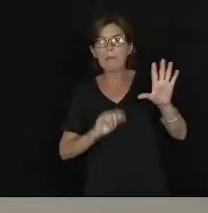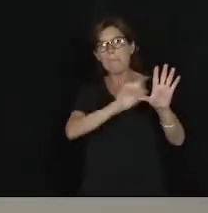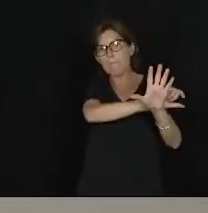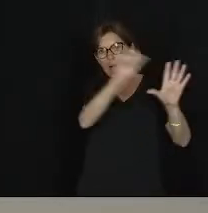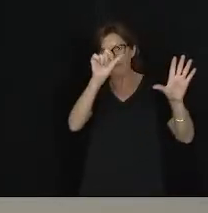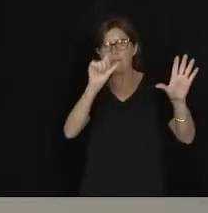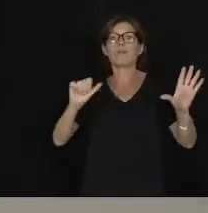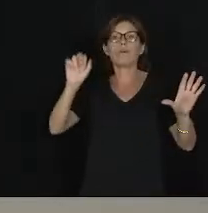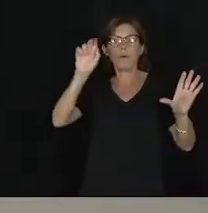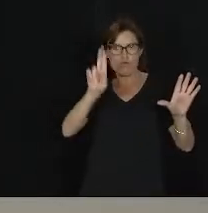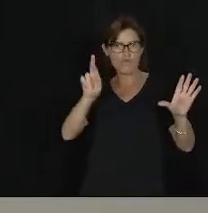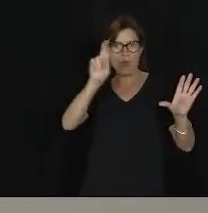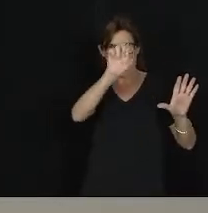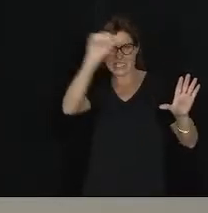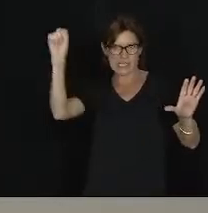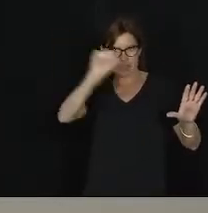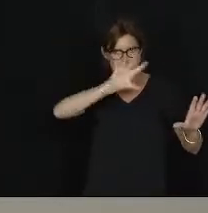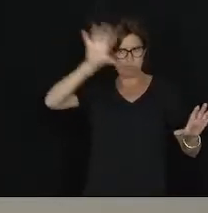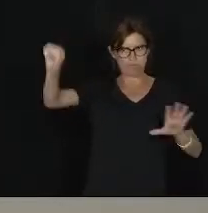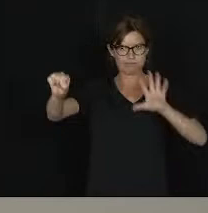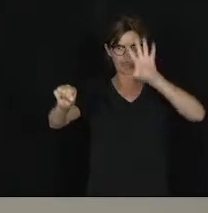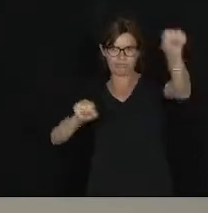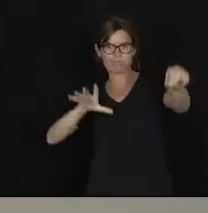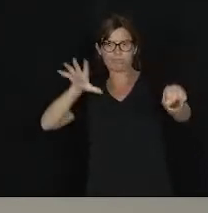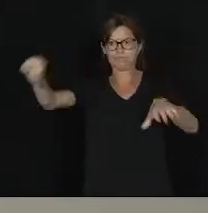l'URSS. Et enfin,